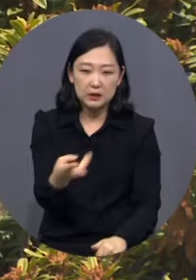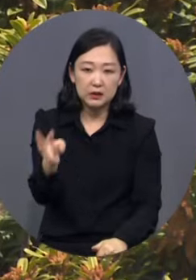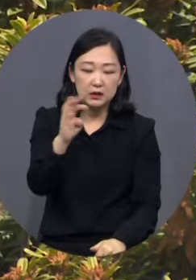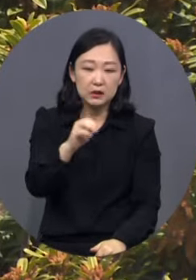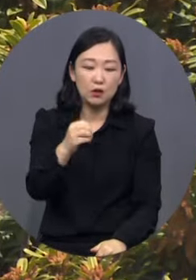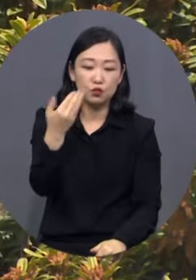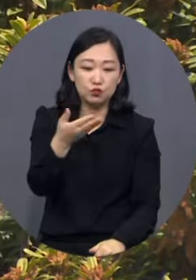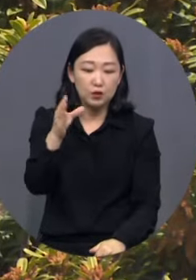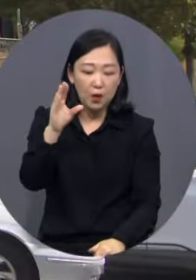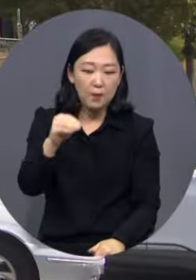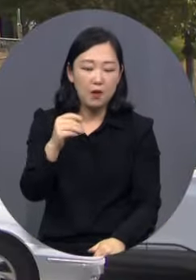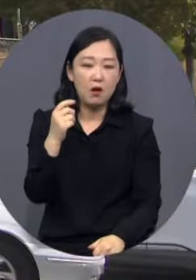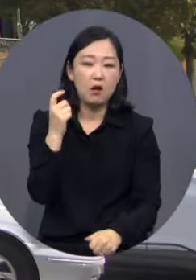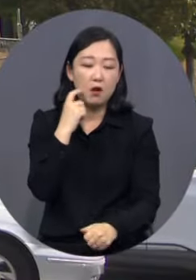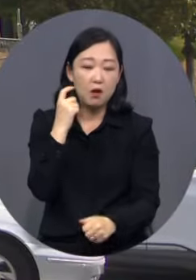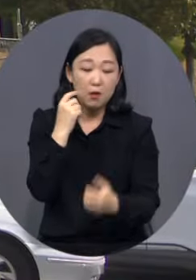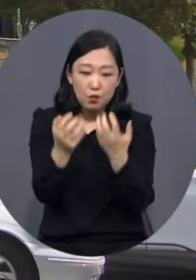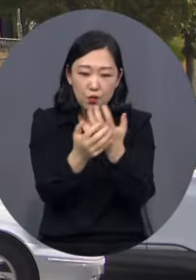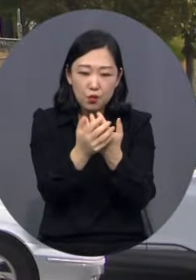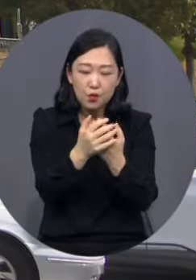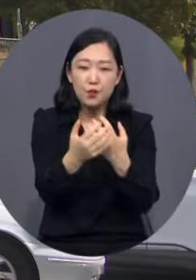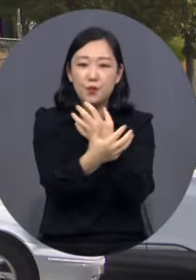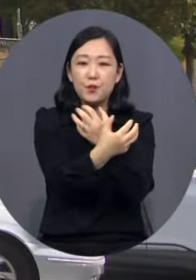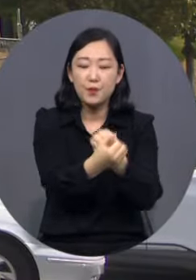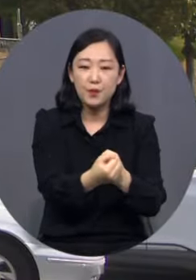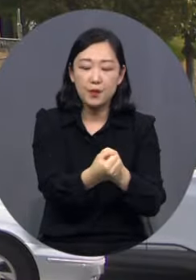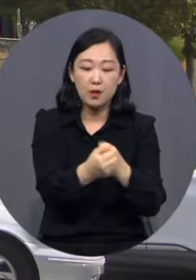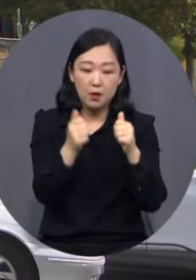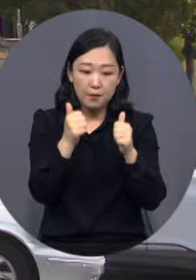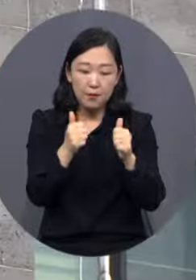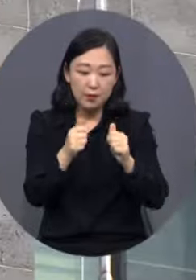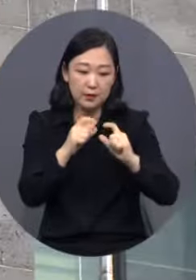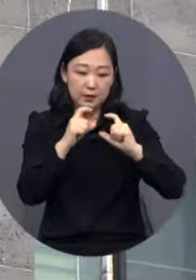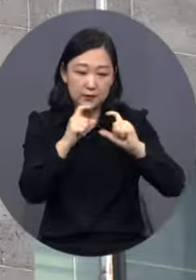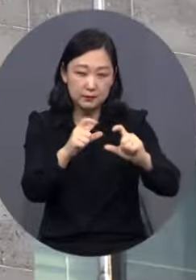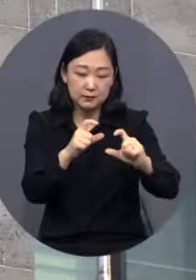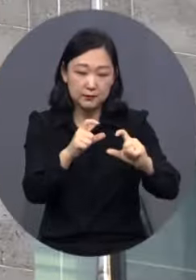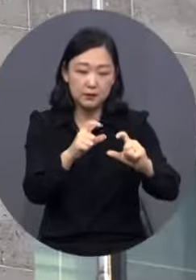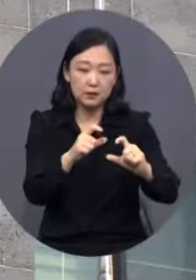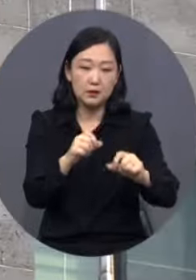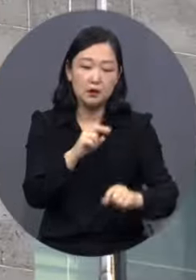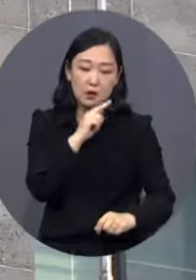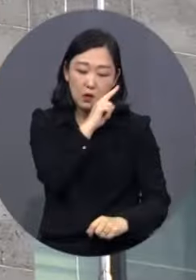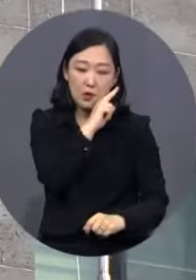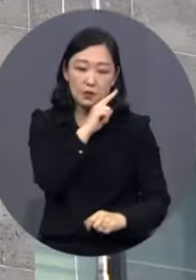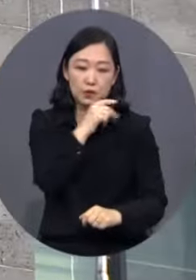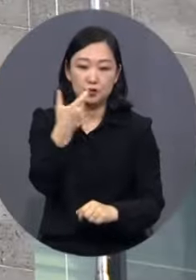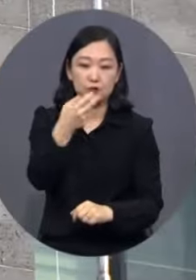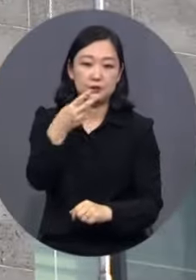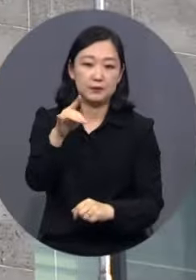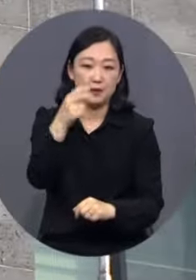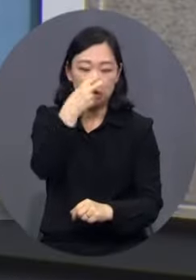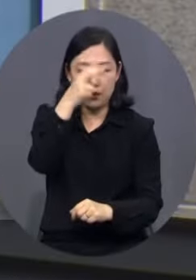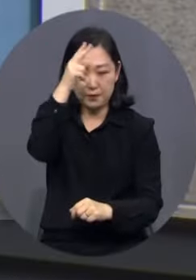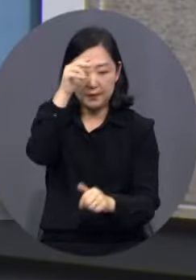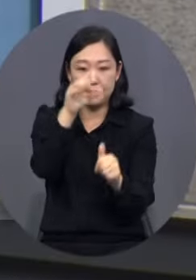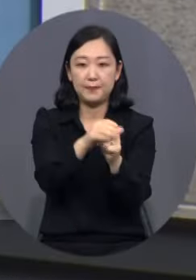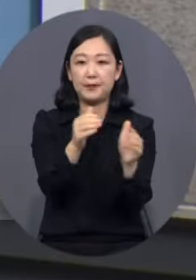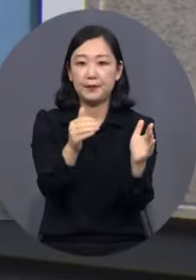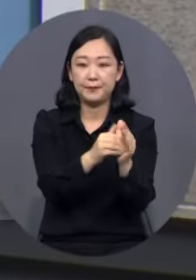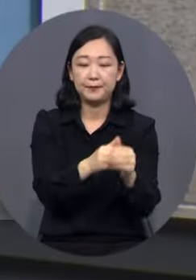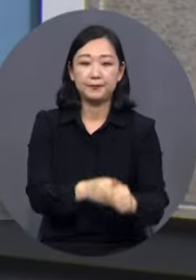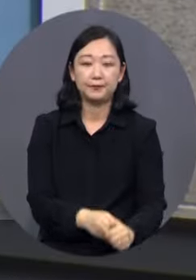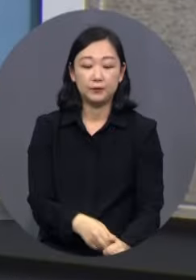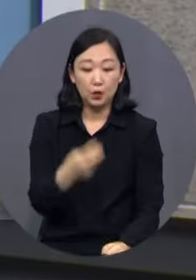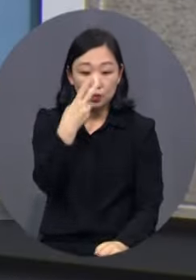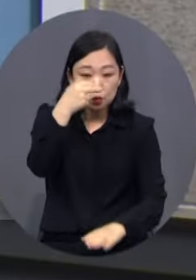차용증을 만들어 법원의 지급 명령을 신청한 혐의로 60대 남성을 구속해 검찰에 넘겼습니다